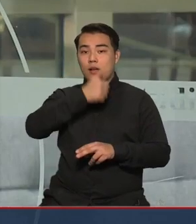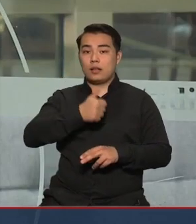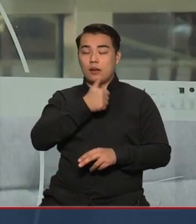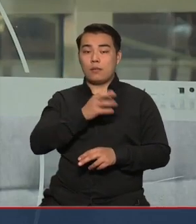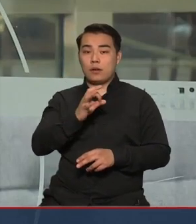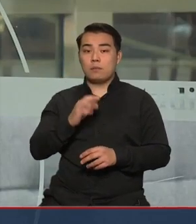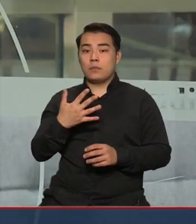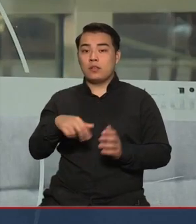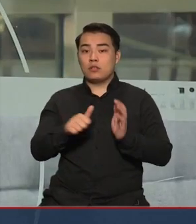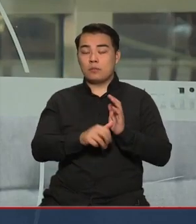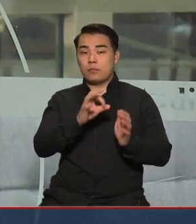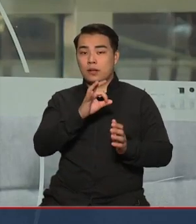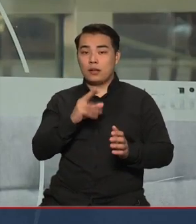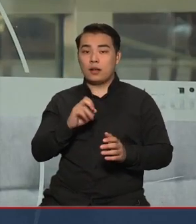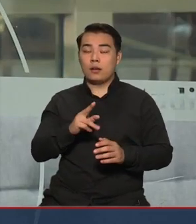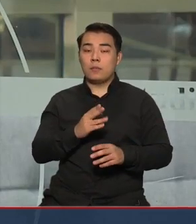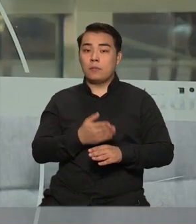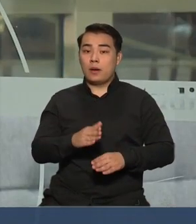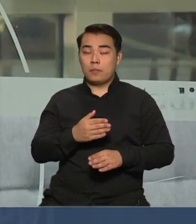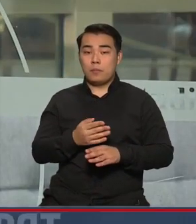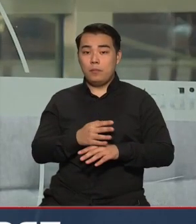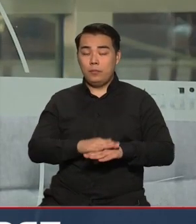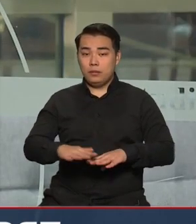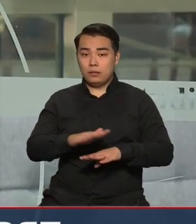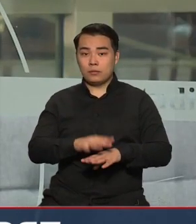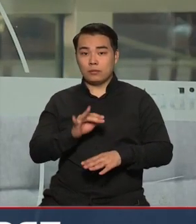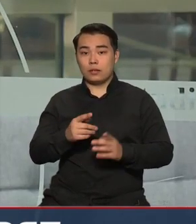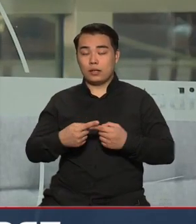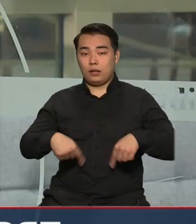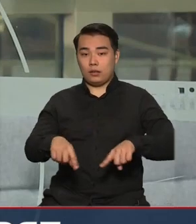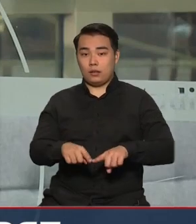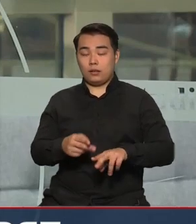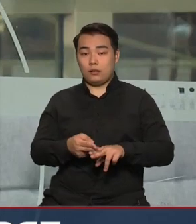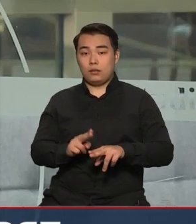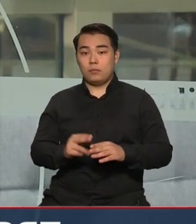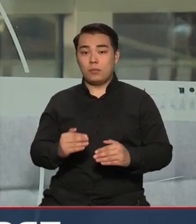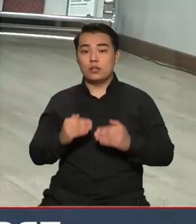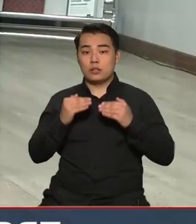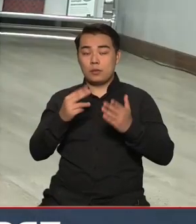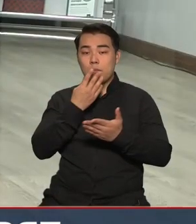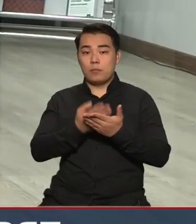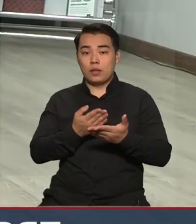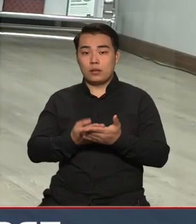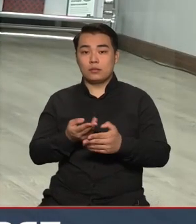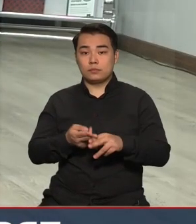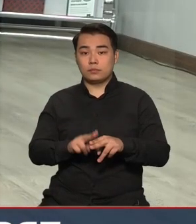Она 56%, как для банков, для микрофинансовых организаций. Очень большая ставка. Если